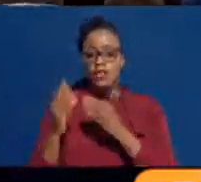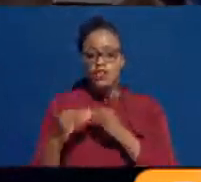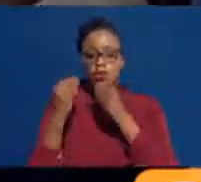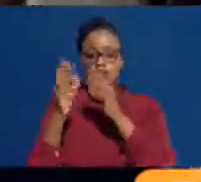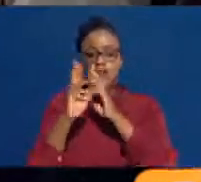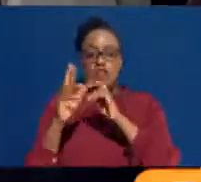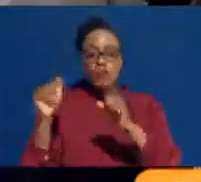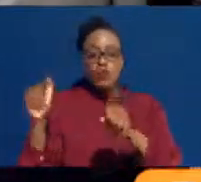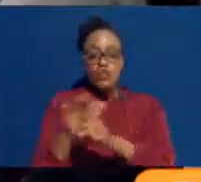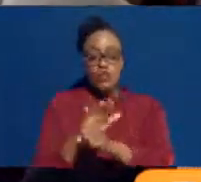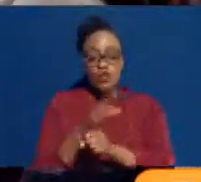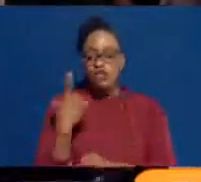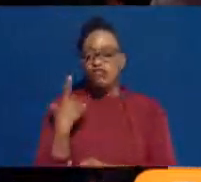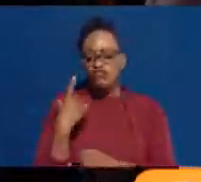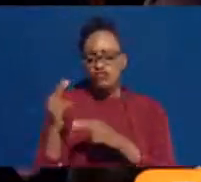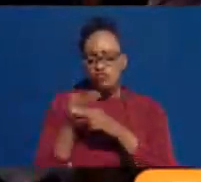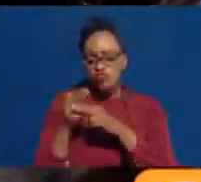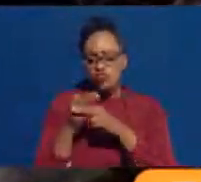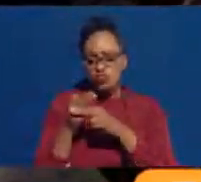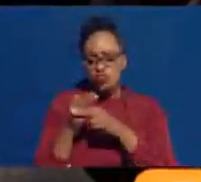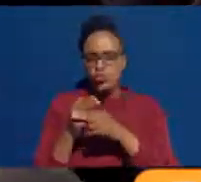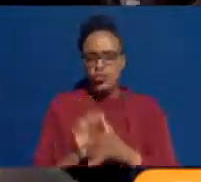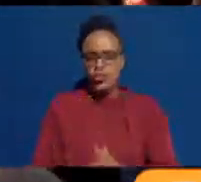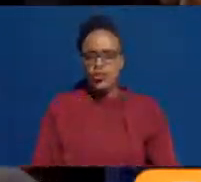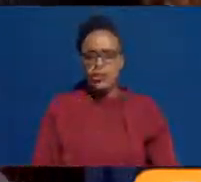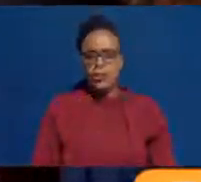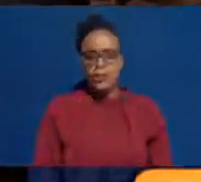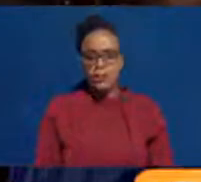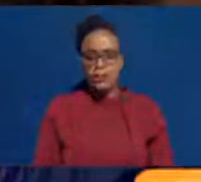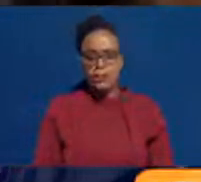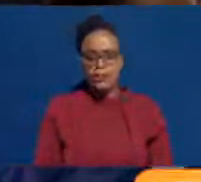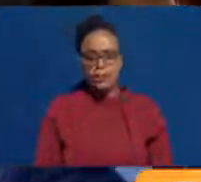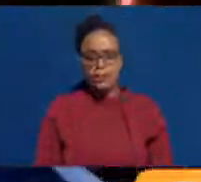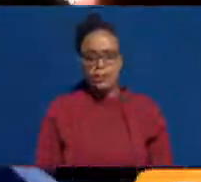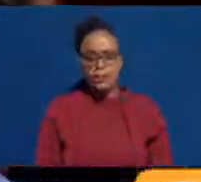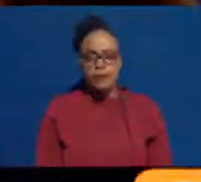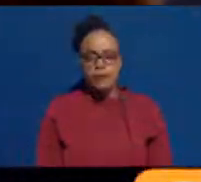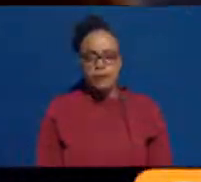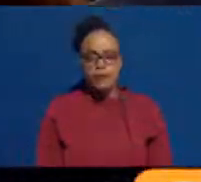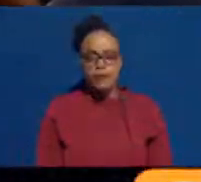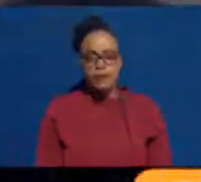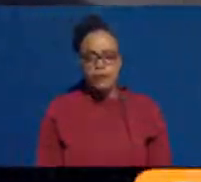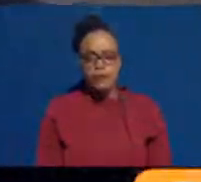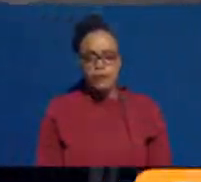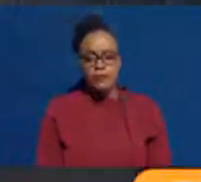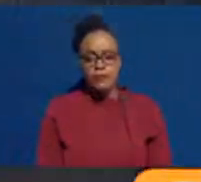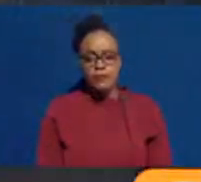ripoti kamili hivi karibuni. Safin Aching Oma, Rudinga ya Citizen.